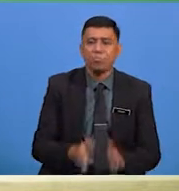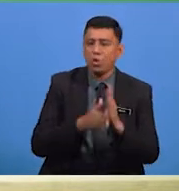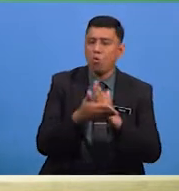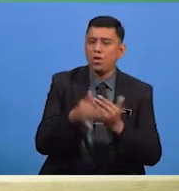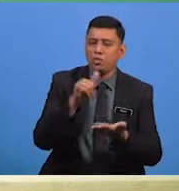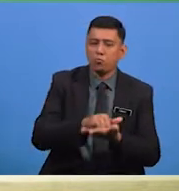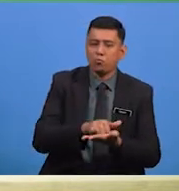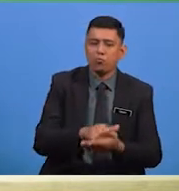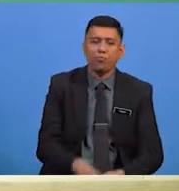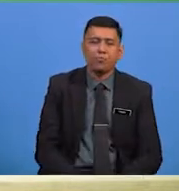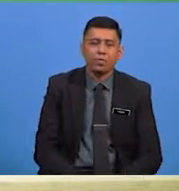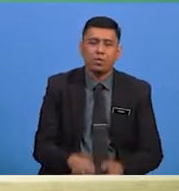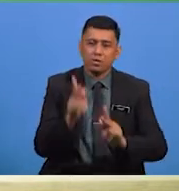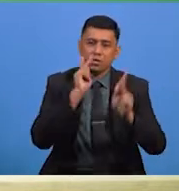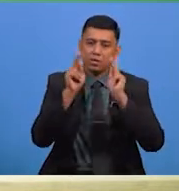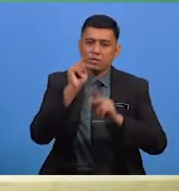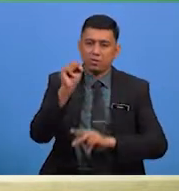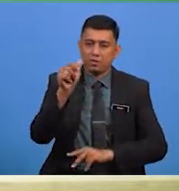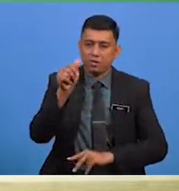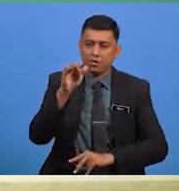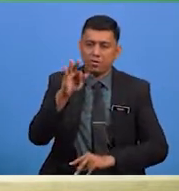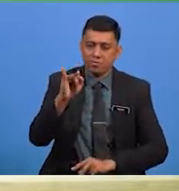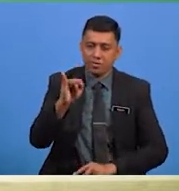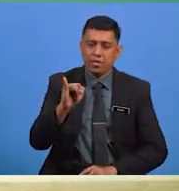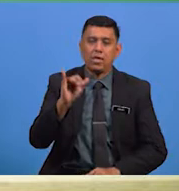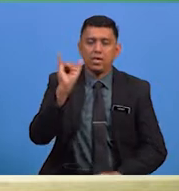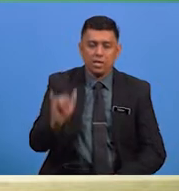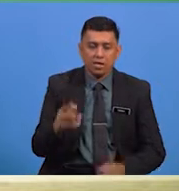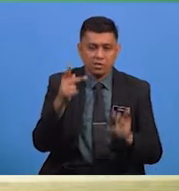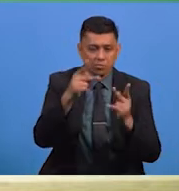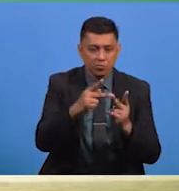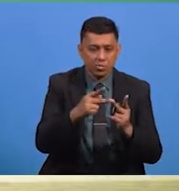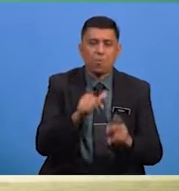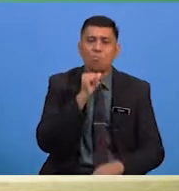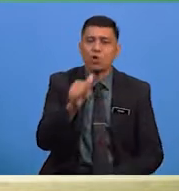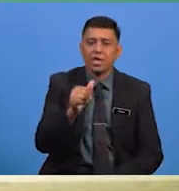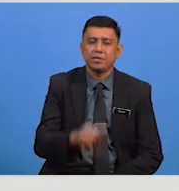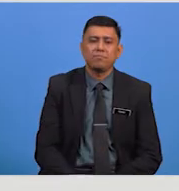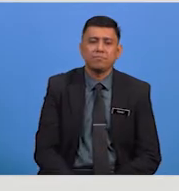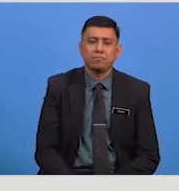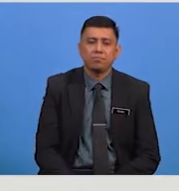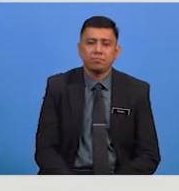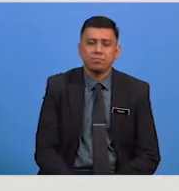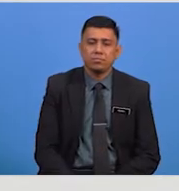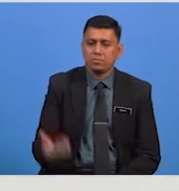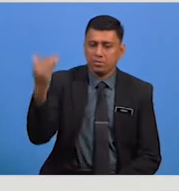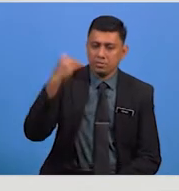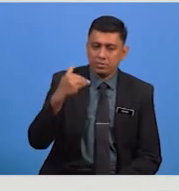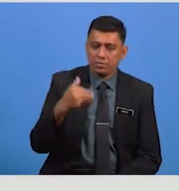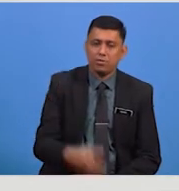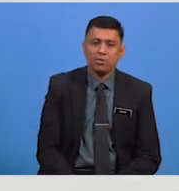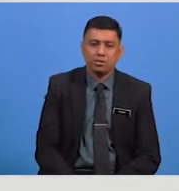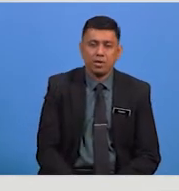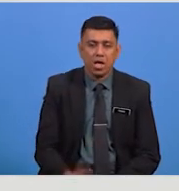itu, kata nafi yang sesuai ialah bukan. Mari